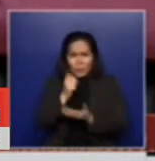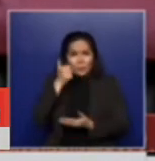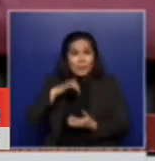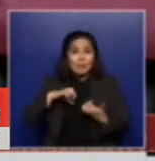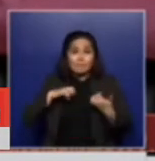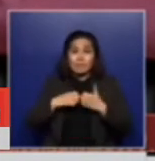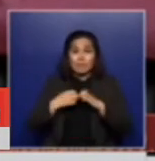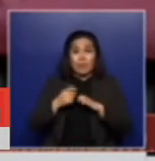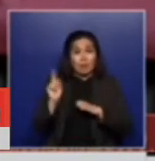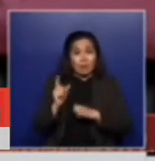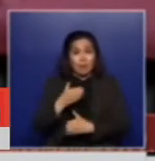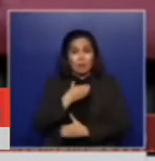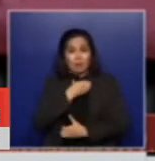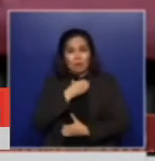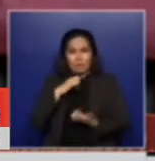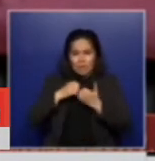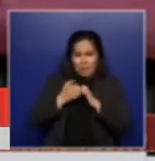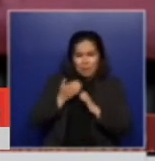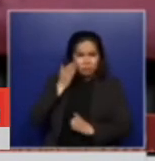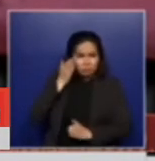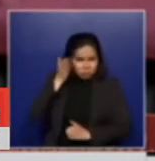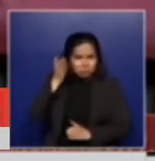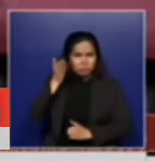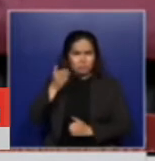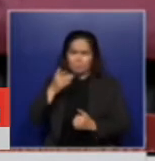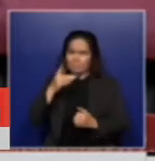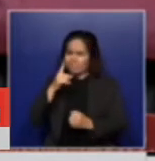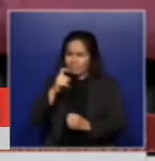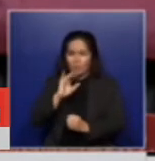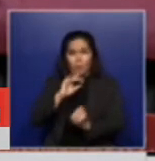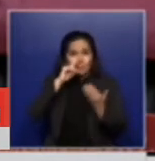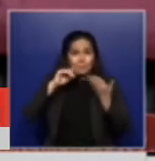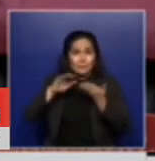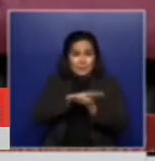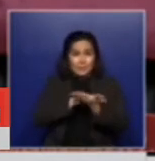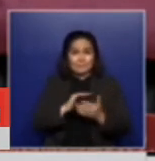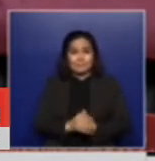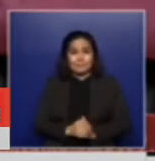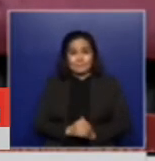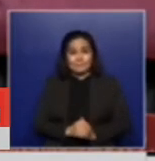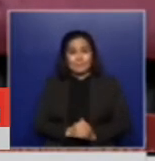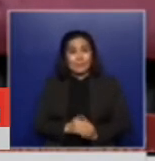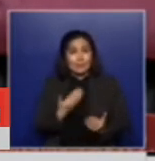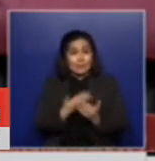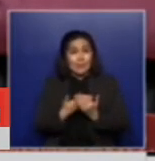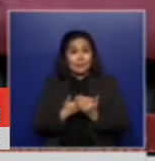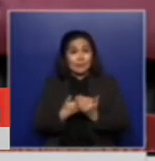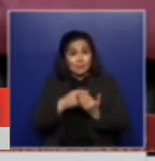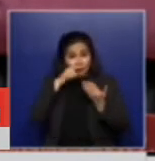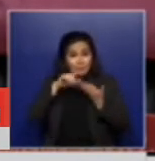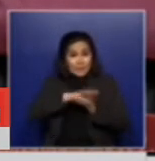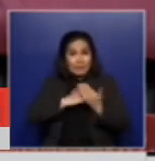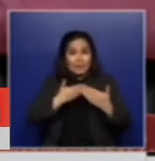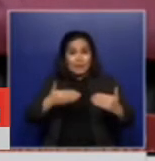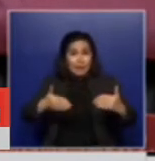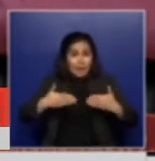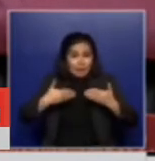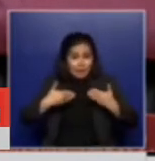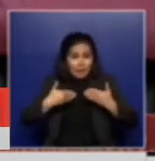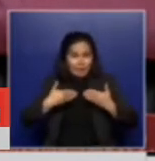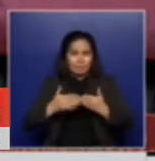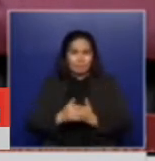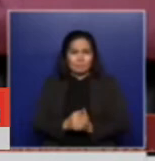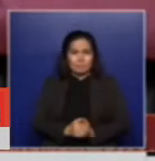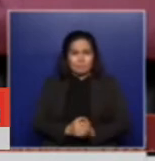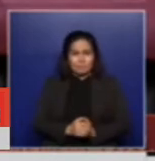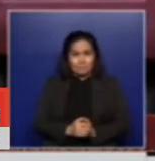ครับคือปัญหาในอนาคตที่ผมบอกว่ามันคือหายนะส่วนประมาณการรายได้ของประเทศท่านประธานต